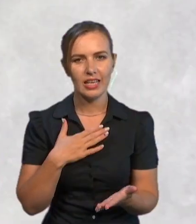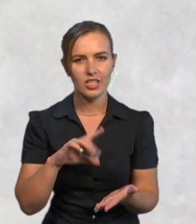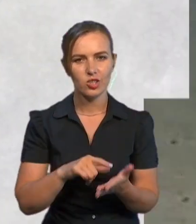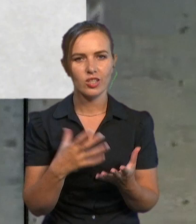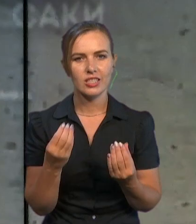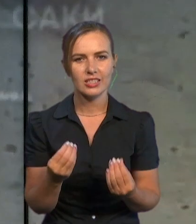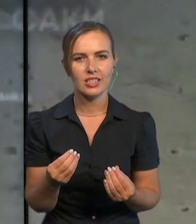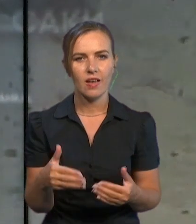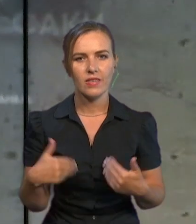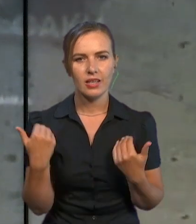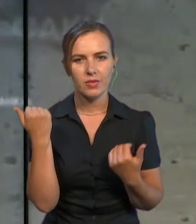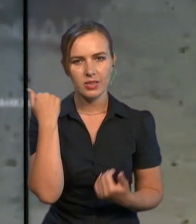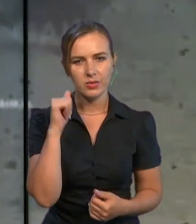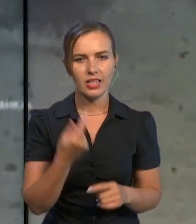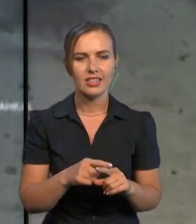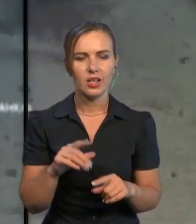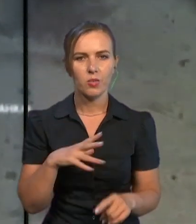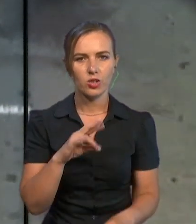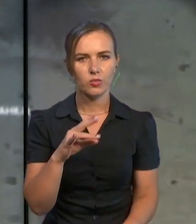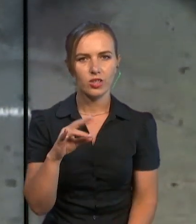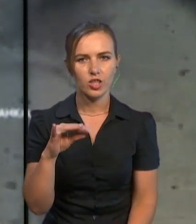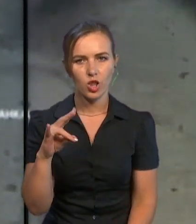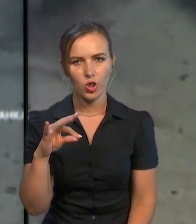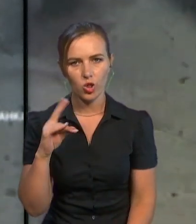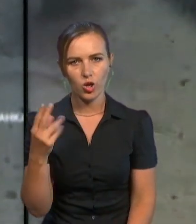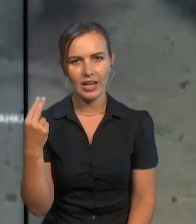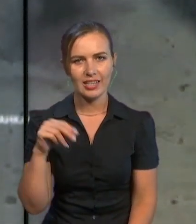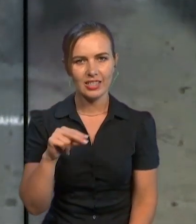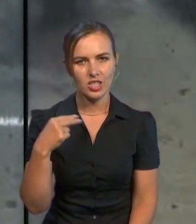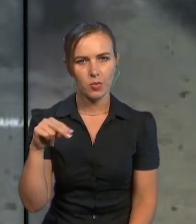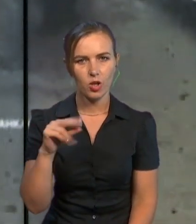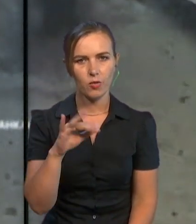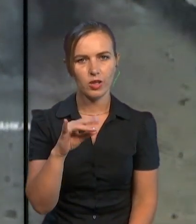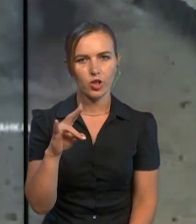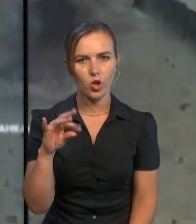вітаємо вас із перемогою. Це була Людмила Кичинок, чемпіонка Вімблдону у мікст-турнірі.